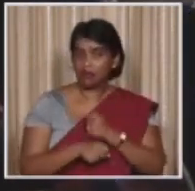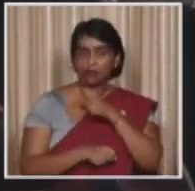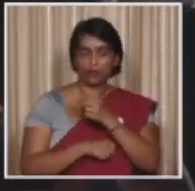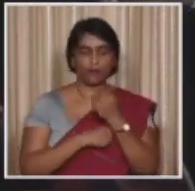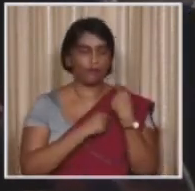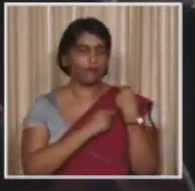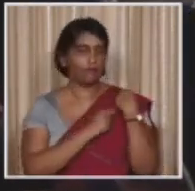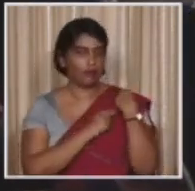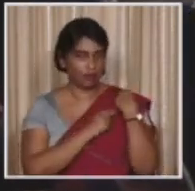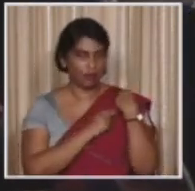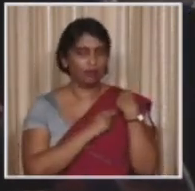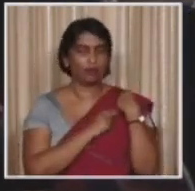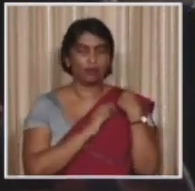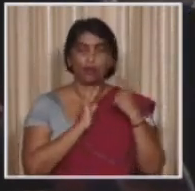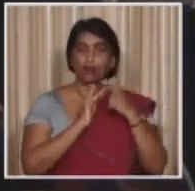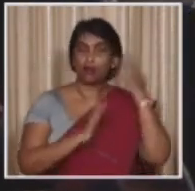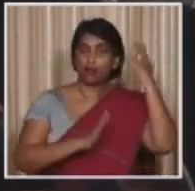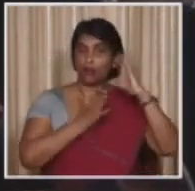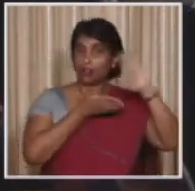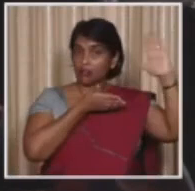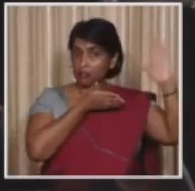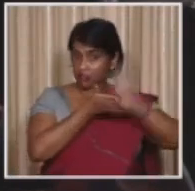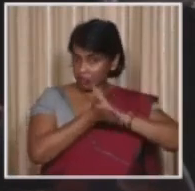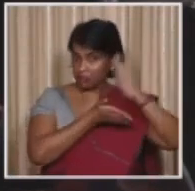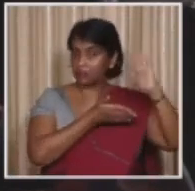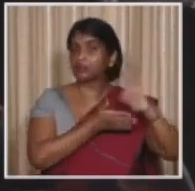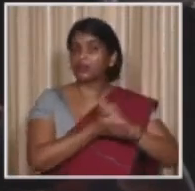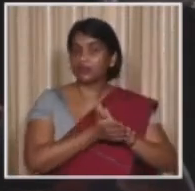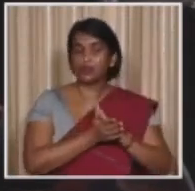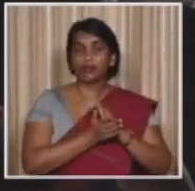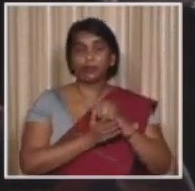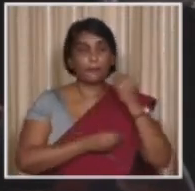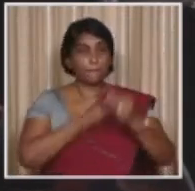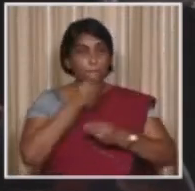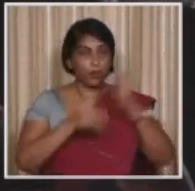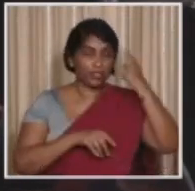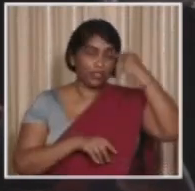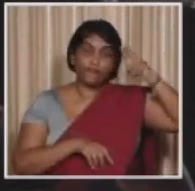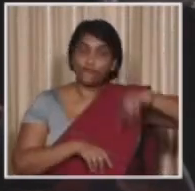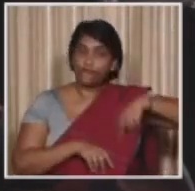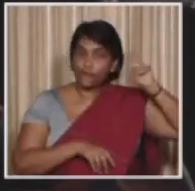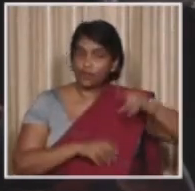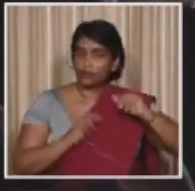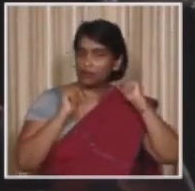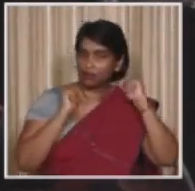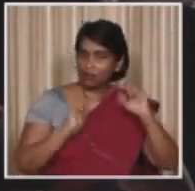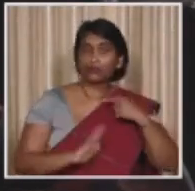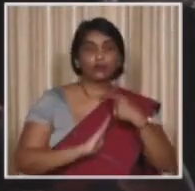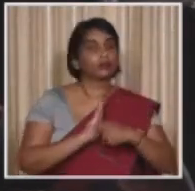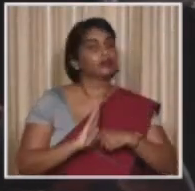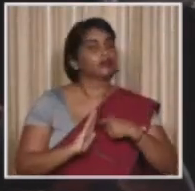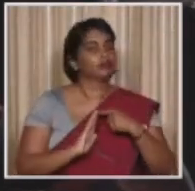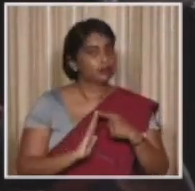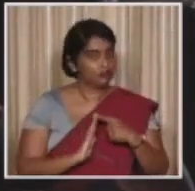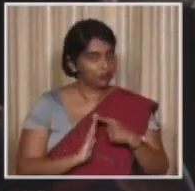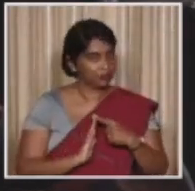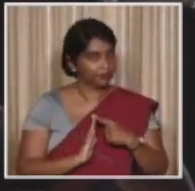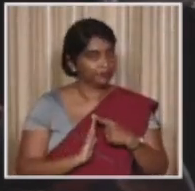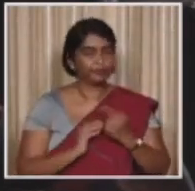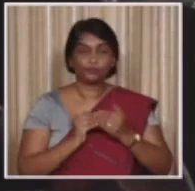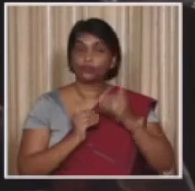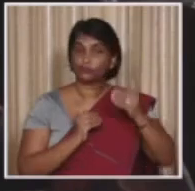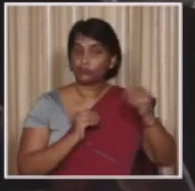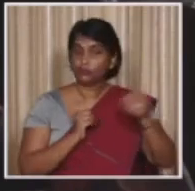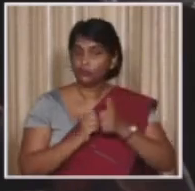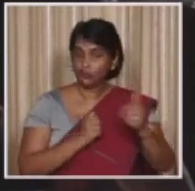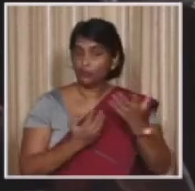තියෙනවා. අන්තර්ජාතික සහයෝගය ලබාගෙන ආයෝජකයන්ගේ විශ්වාසය දිනාගෙන මේ රට ඉදිරියට